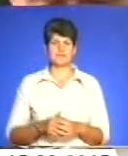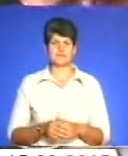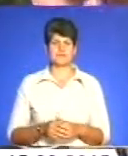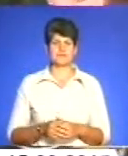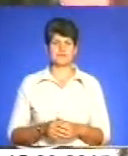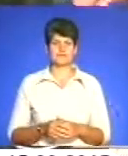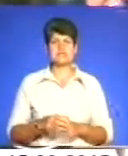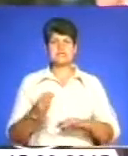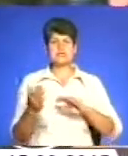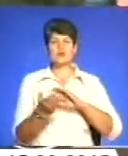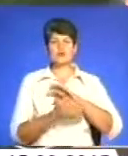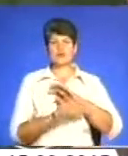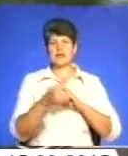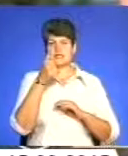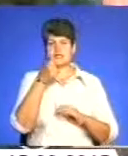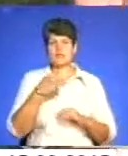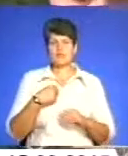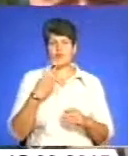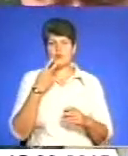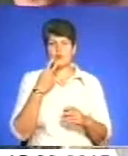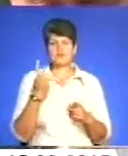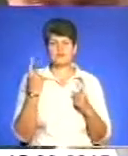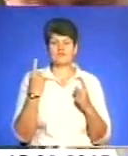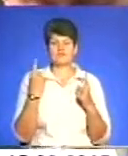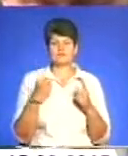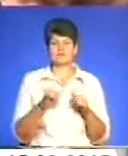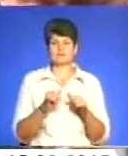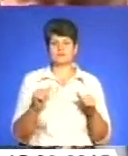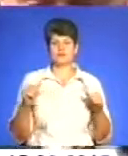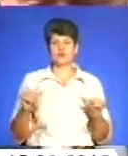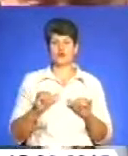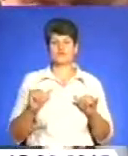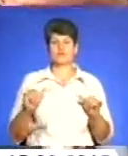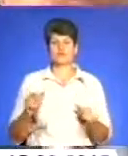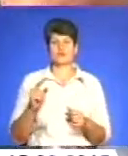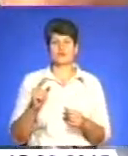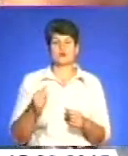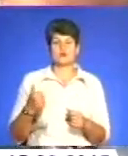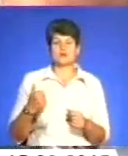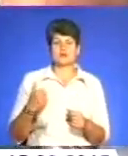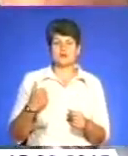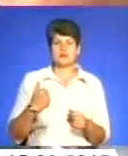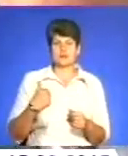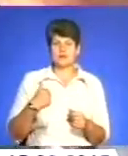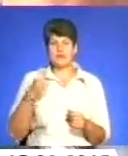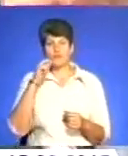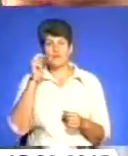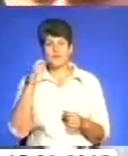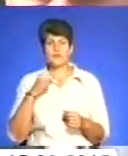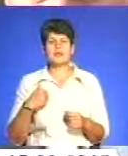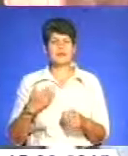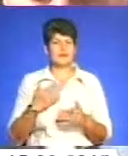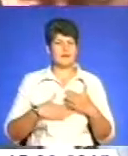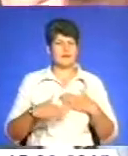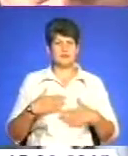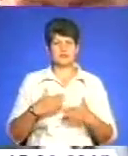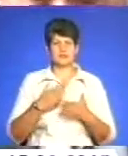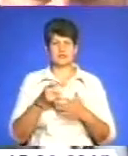За останній рік я побачив величезний прогрес у розвитку Збройних сил України. І я дуже радий, що існує такий